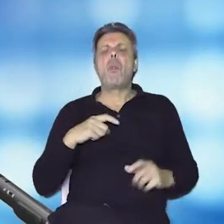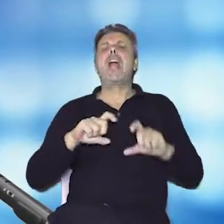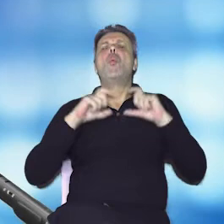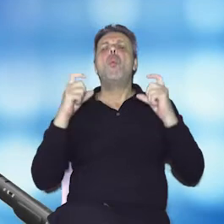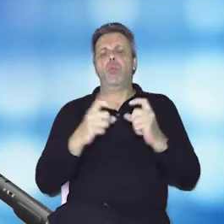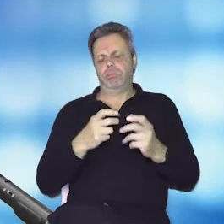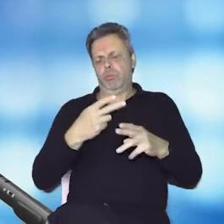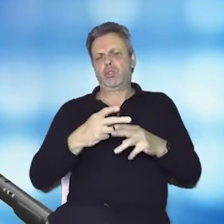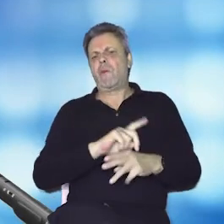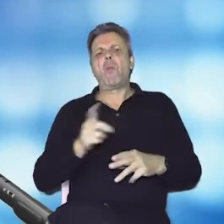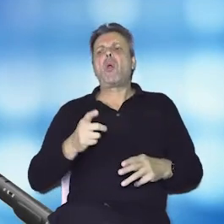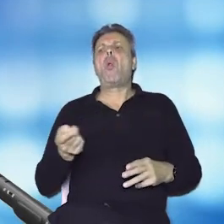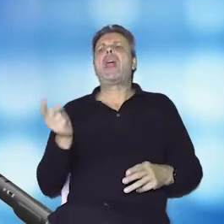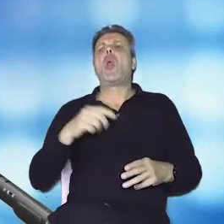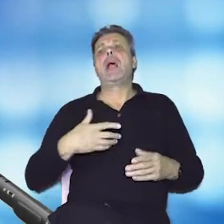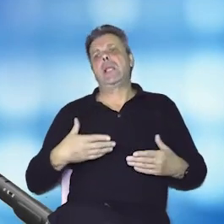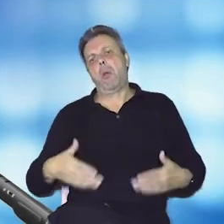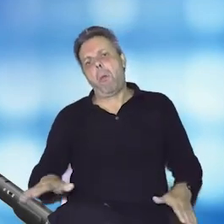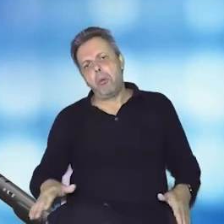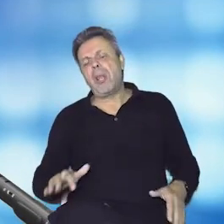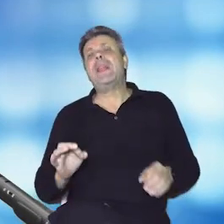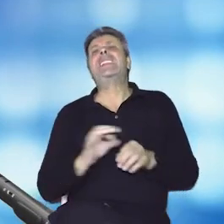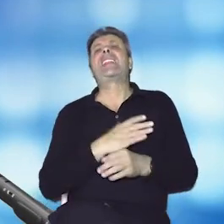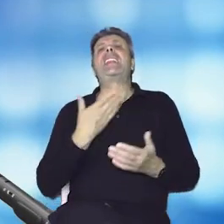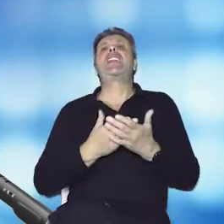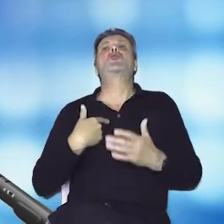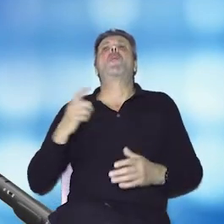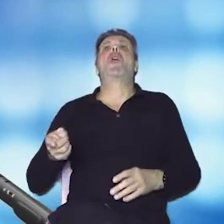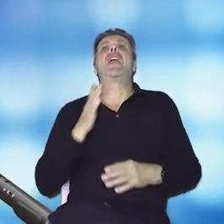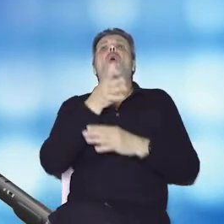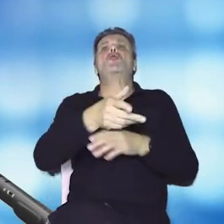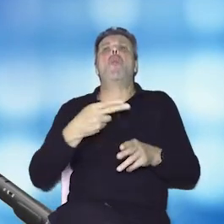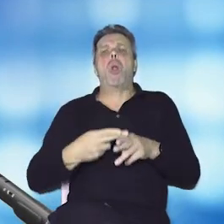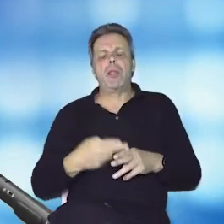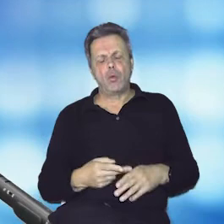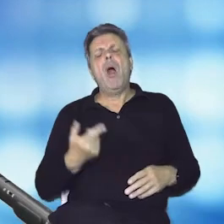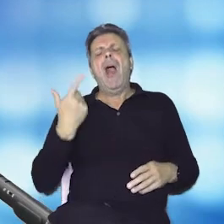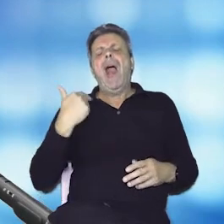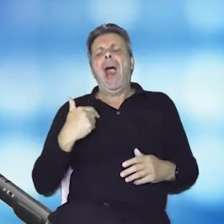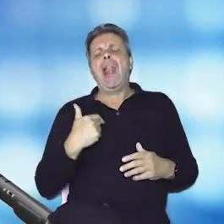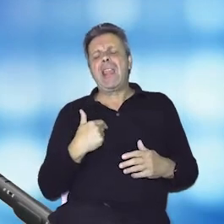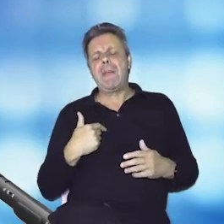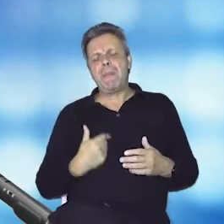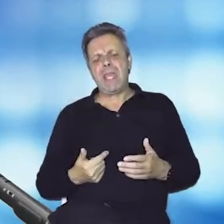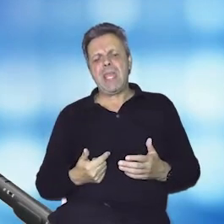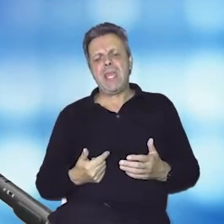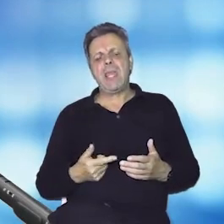dolazi potpuno relaksiran, niti jako sretan što mora tu biti, ali mi svakako nastojimo im